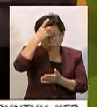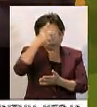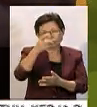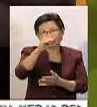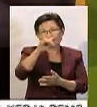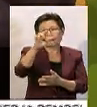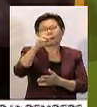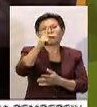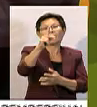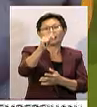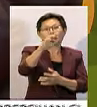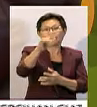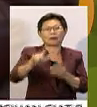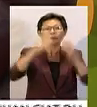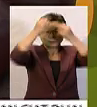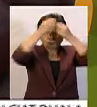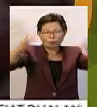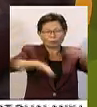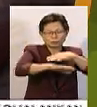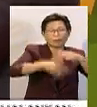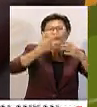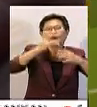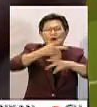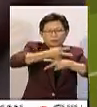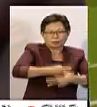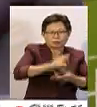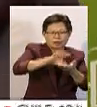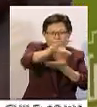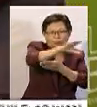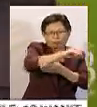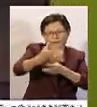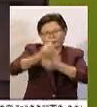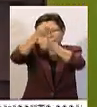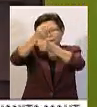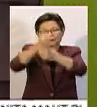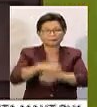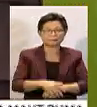Kamalul ditemui pada pengumuman promosi cabutan bertuah simpan, labur dan menang.